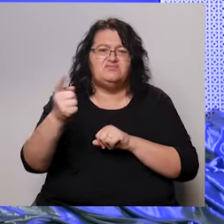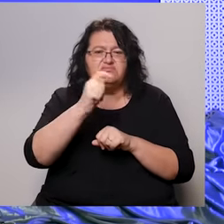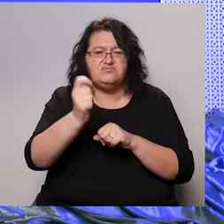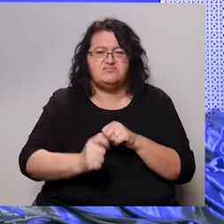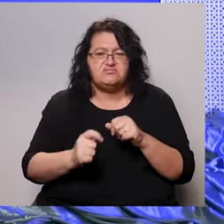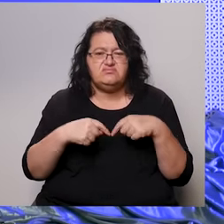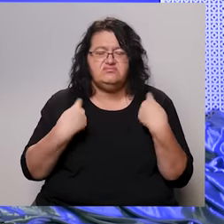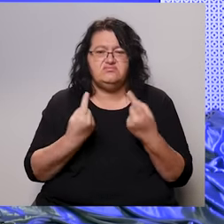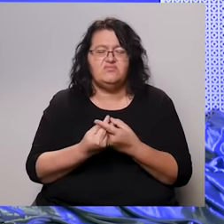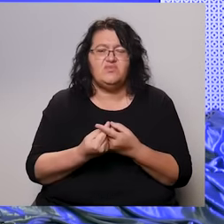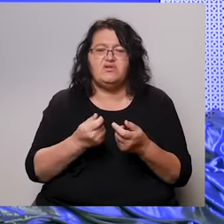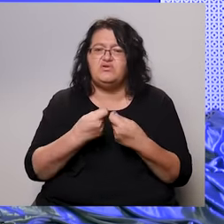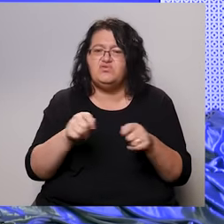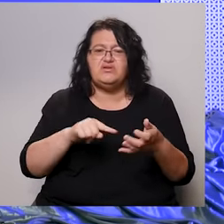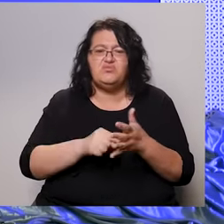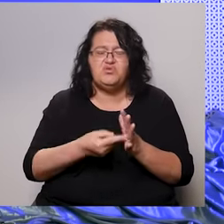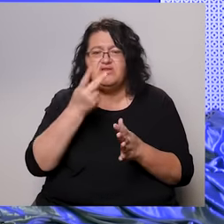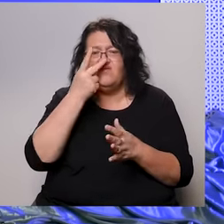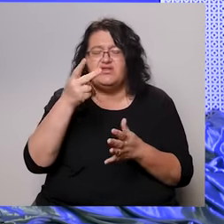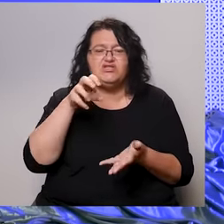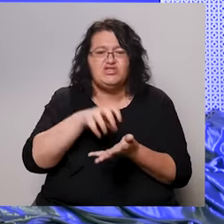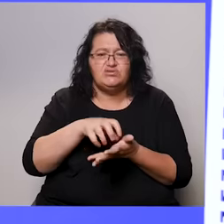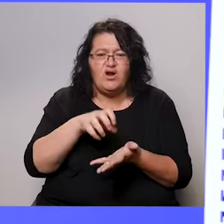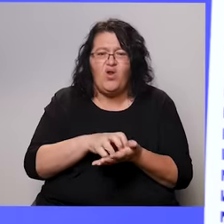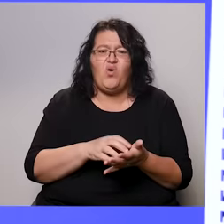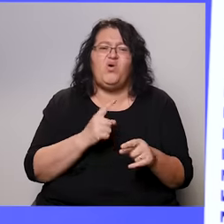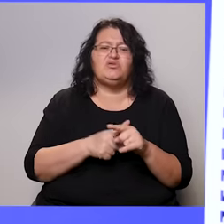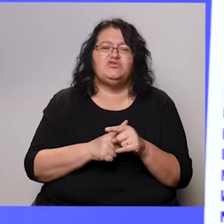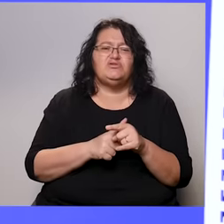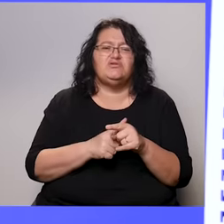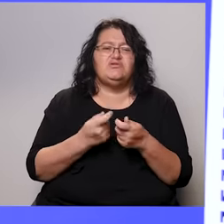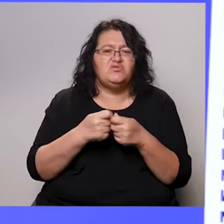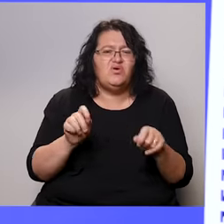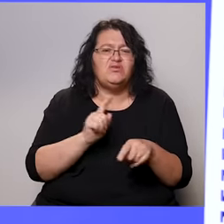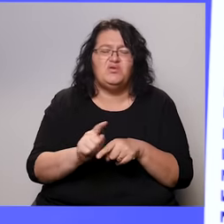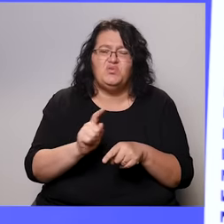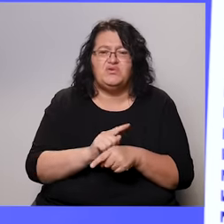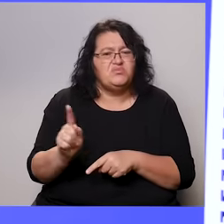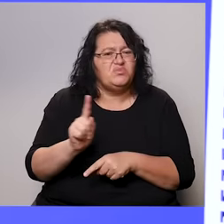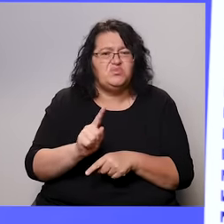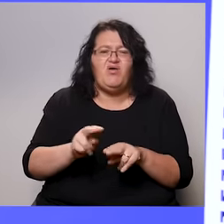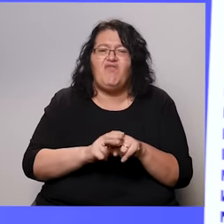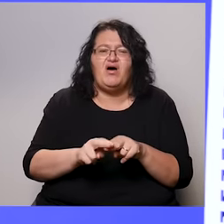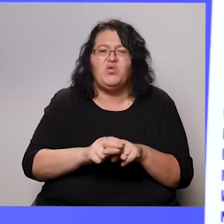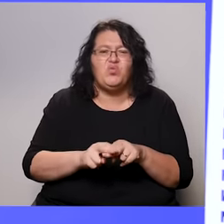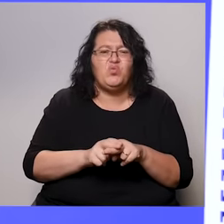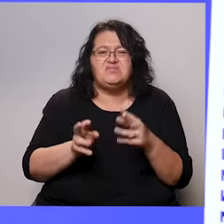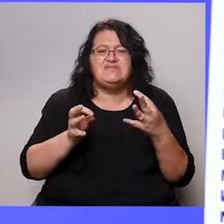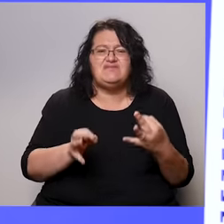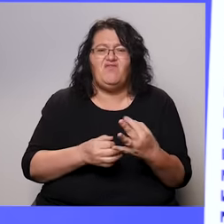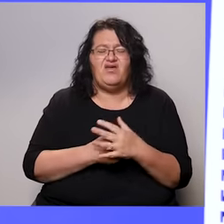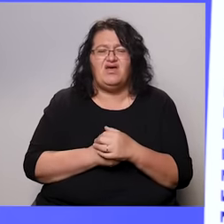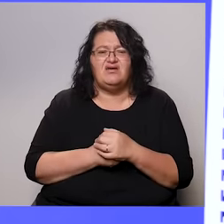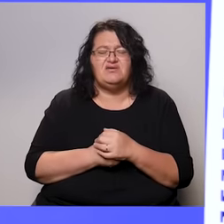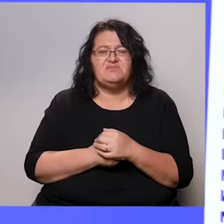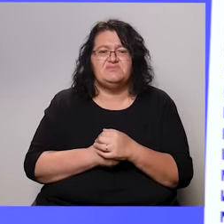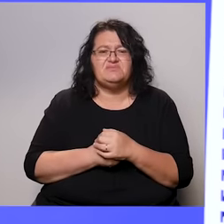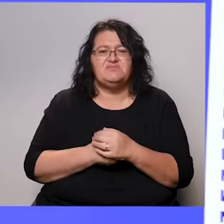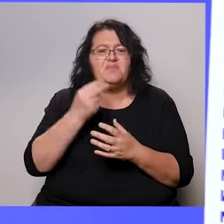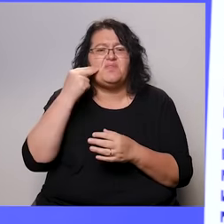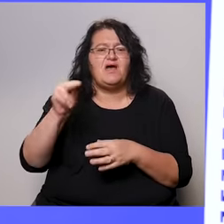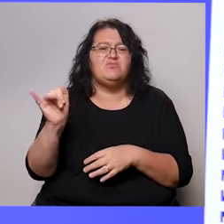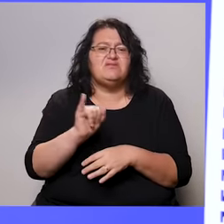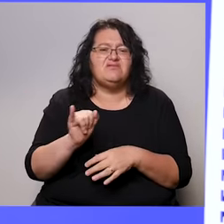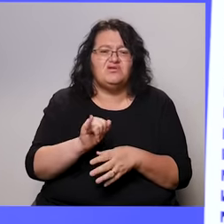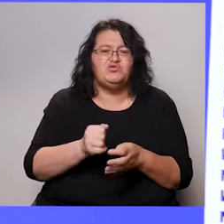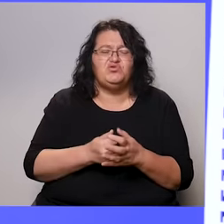noastră. Din toate punctele de vedere, și geografic, și din toate punctele de vedere, nu avea cum sora să fie anunțată de